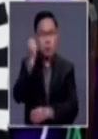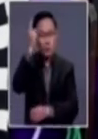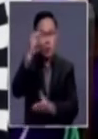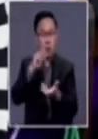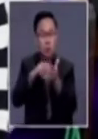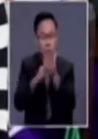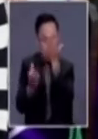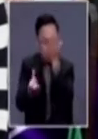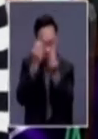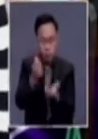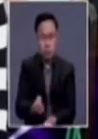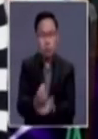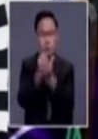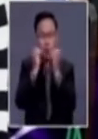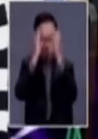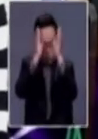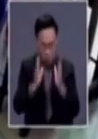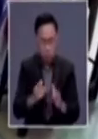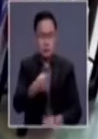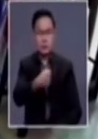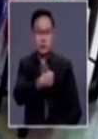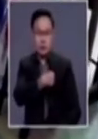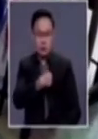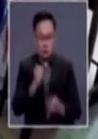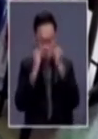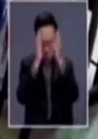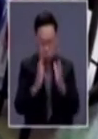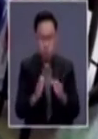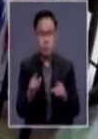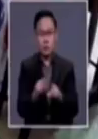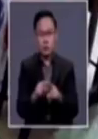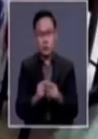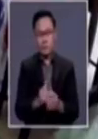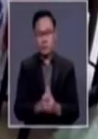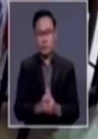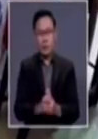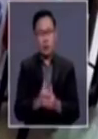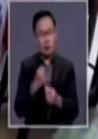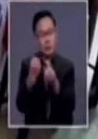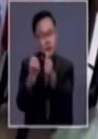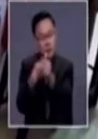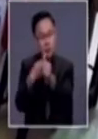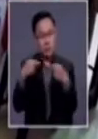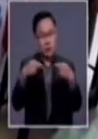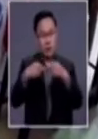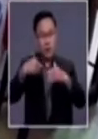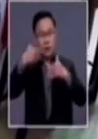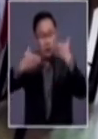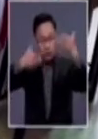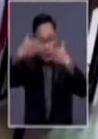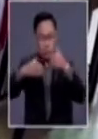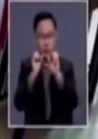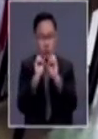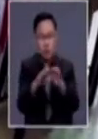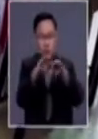ให้ความรู้อย่างเดียวแต่เขาให้ความเป็นครูมาด้วยความเป็นครูเนี่ยค่ะแล้วให้กิจกรรมที่เน้นเด็กศตวรรษที่21